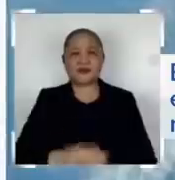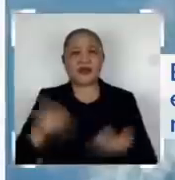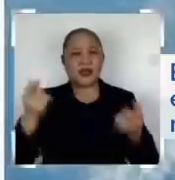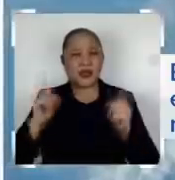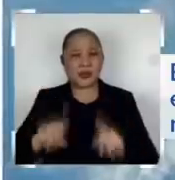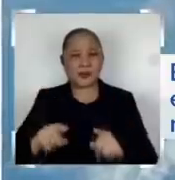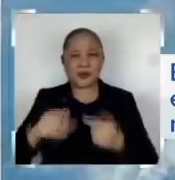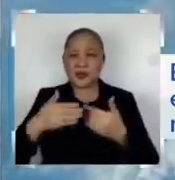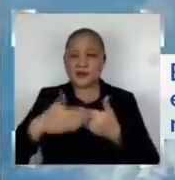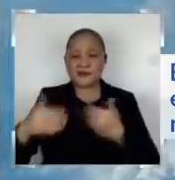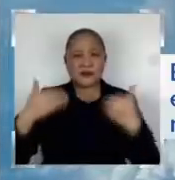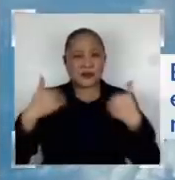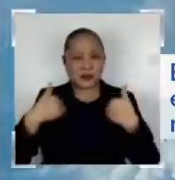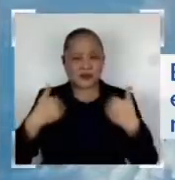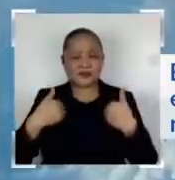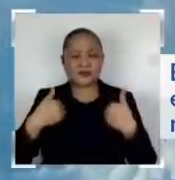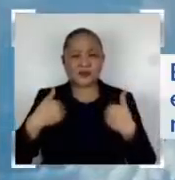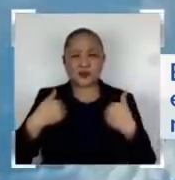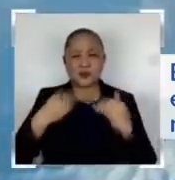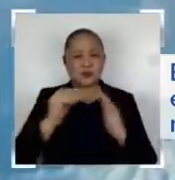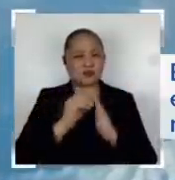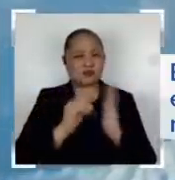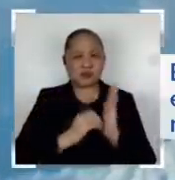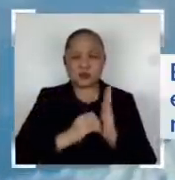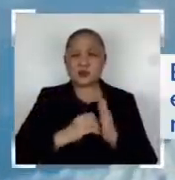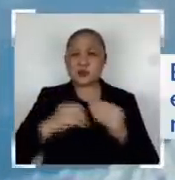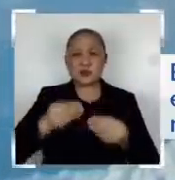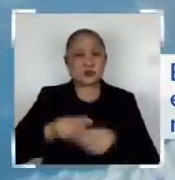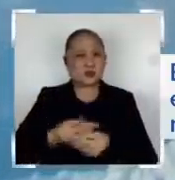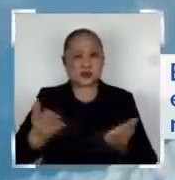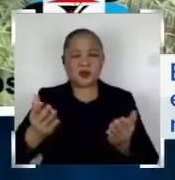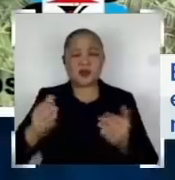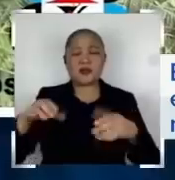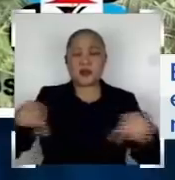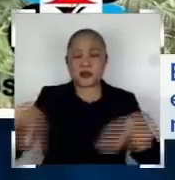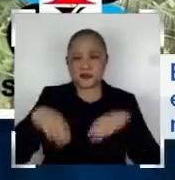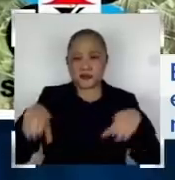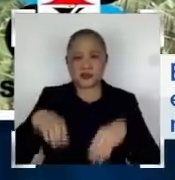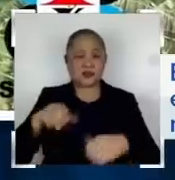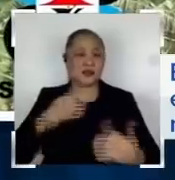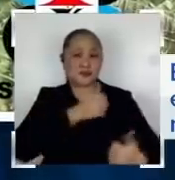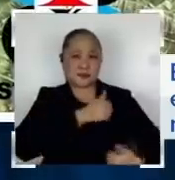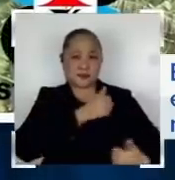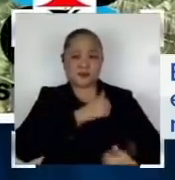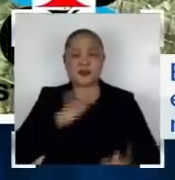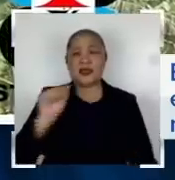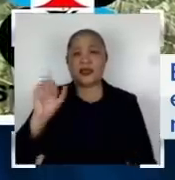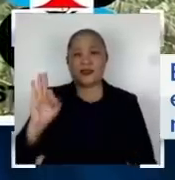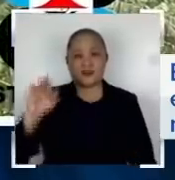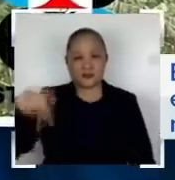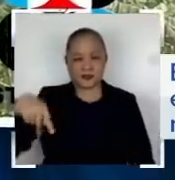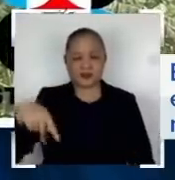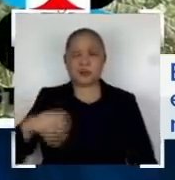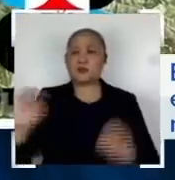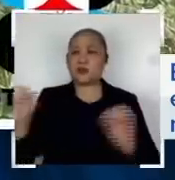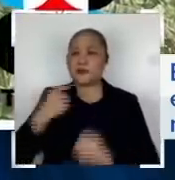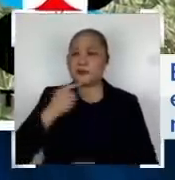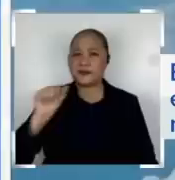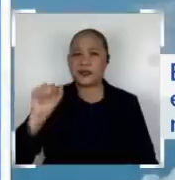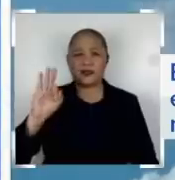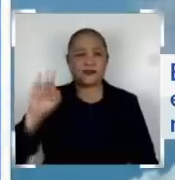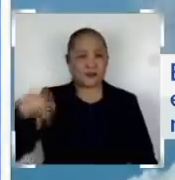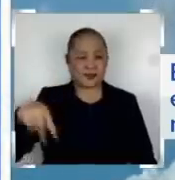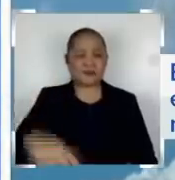ng ordnance disposal activities ang Armed Forces of the Philippines. Wala pang pahayag ng AFP tungkol dito. Sa ngayon, wala